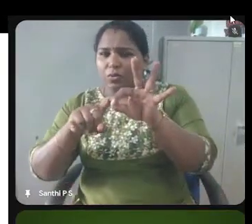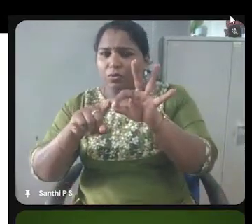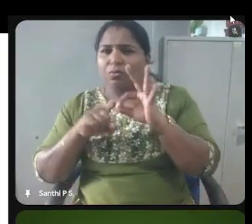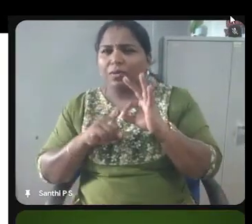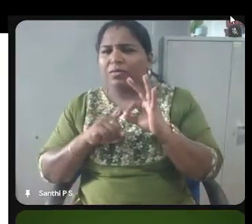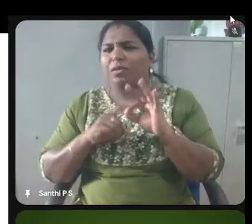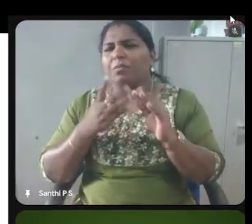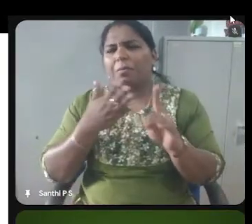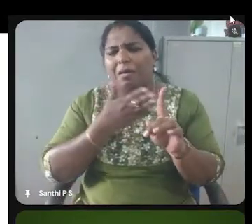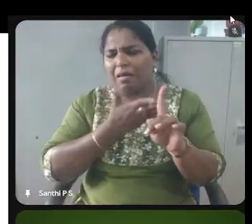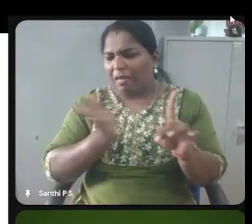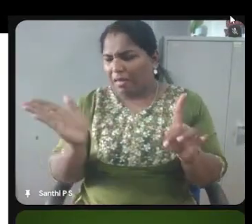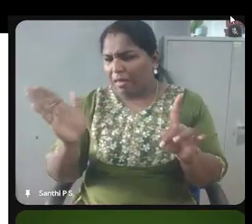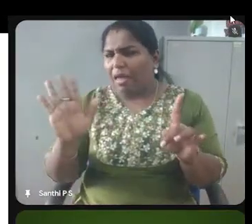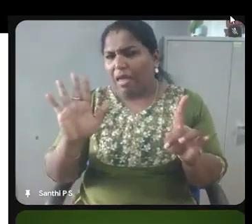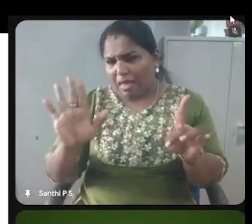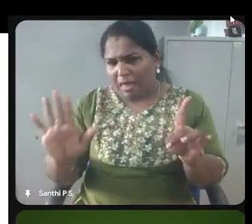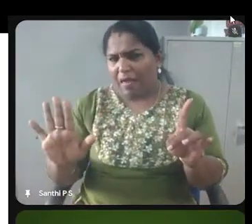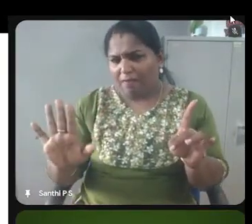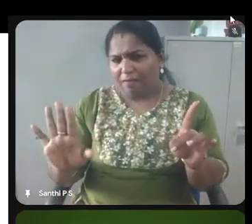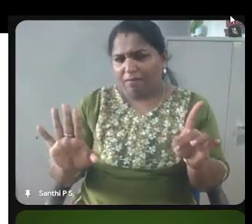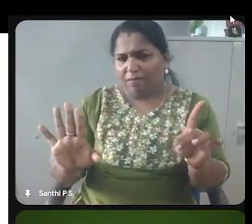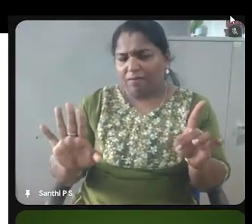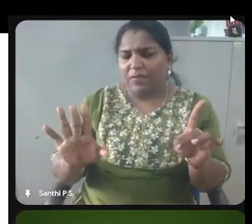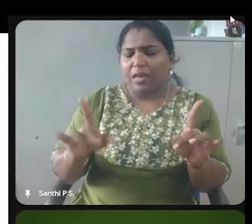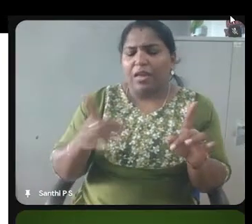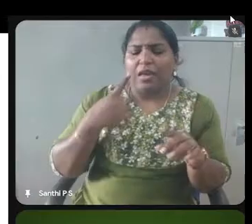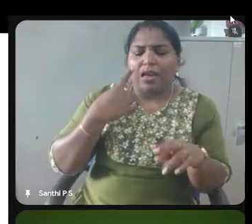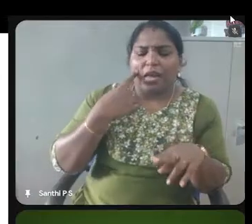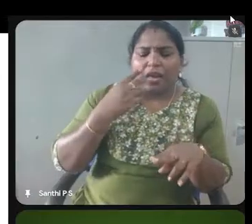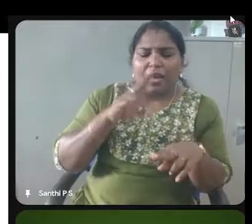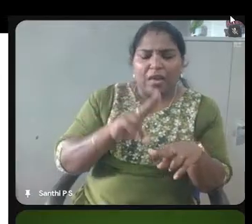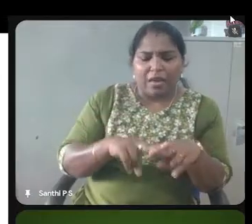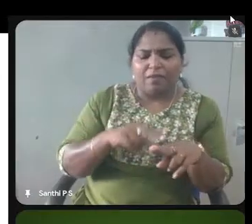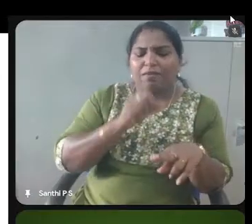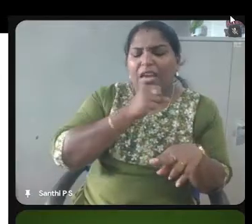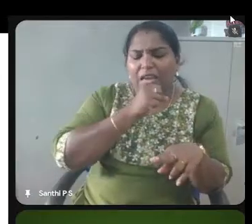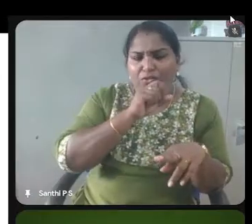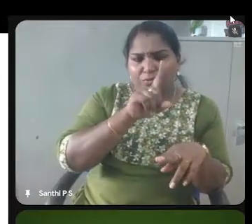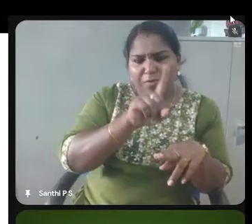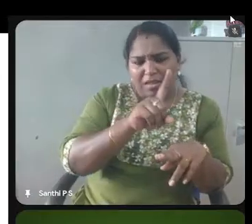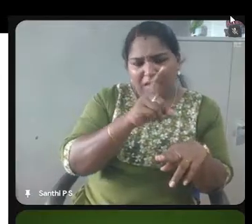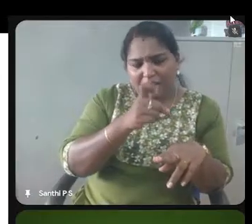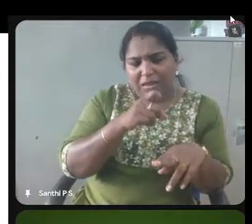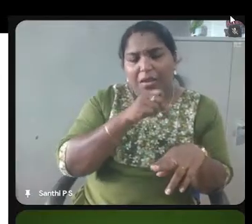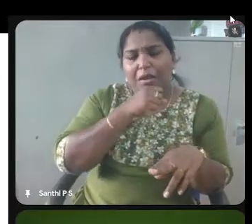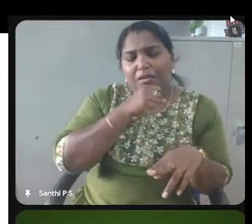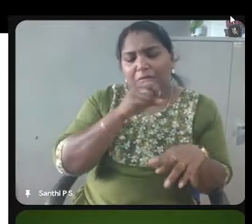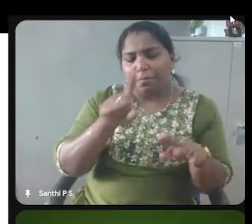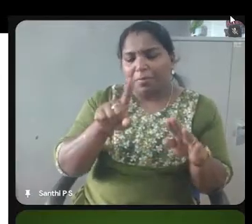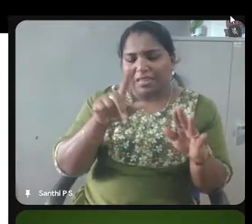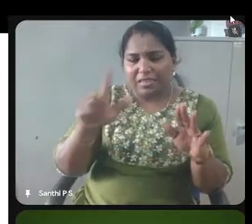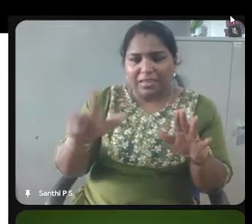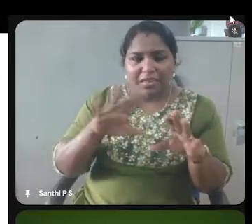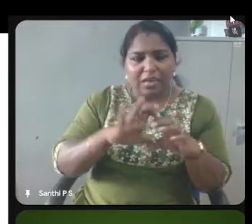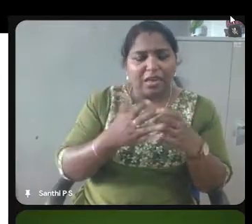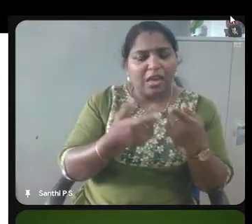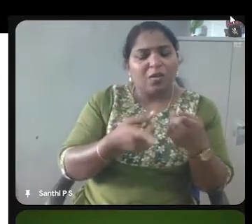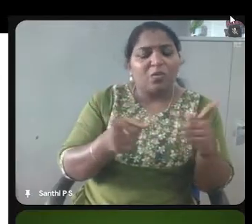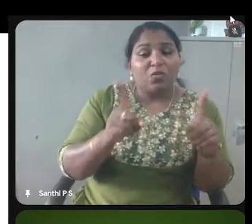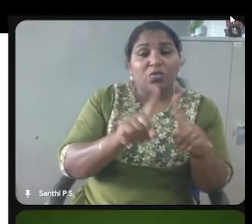ആണെന്ന് തോന്നുന്നു. ബട്ട് ഇപ്പൊ നമ്മൾ കാണുവാണെങ്കിൽ ടീനേജ് പ്രായത്തിൽ ക്ലാസ് റൂം ഇന്ററാക്ഷൻ ഒക്കെ